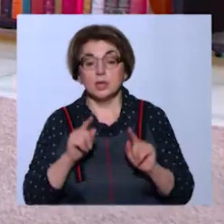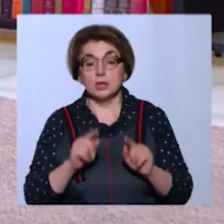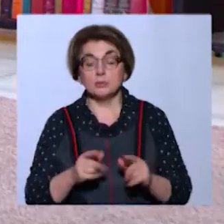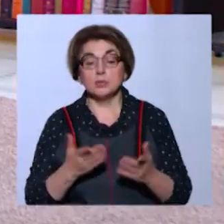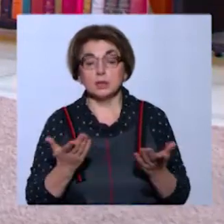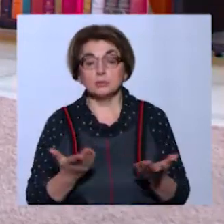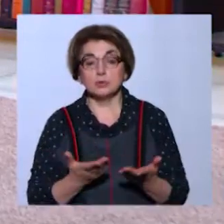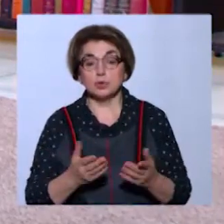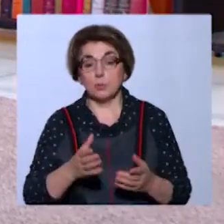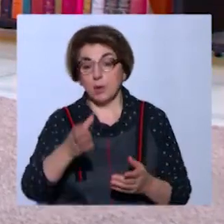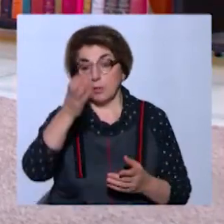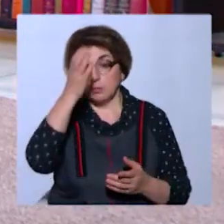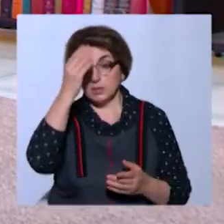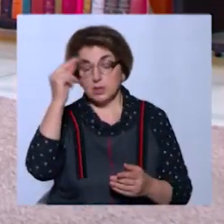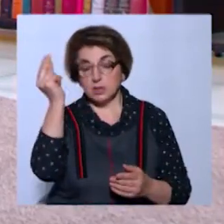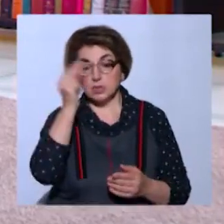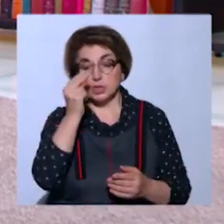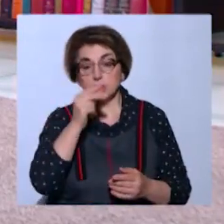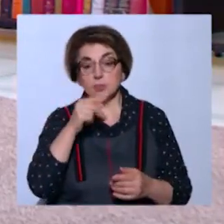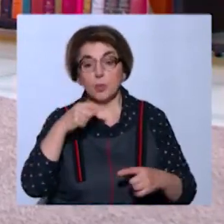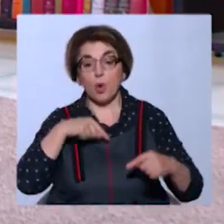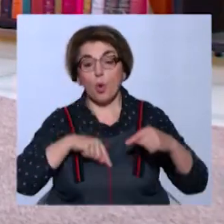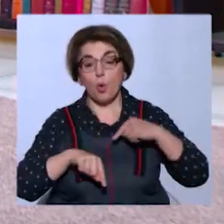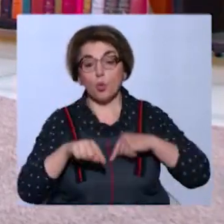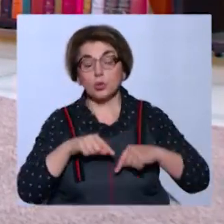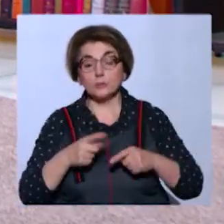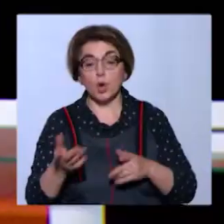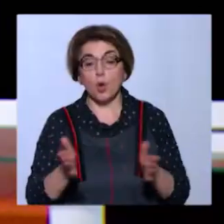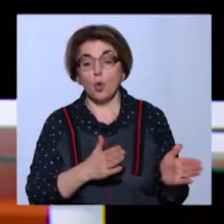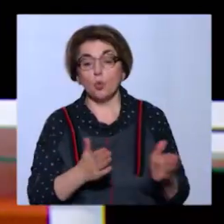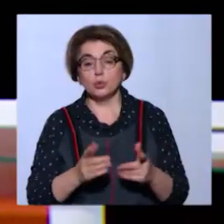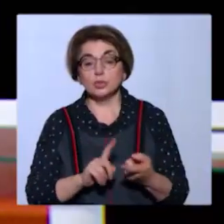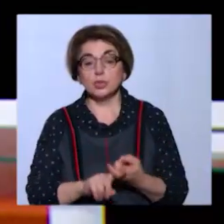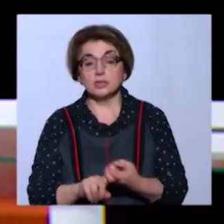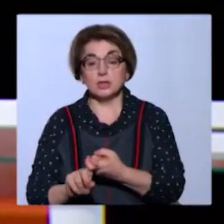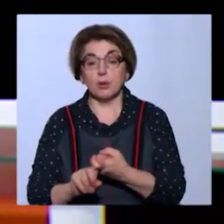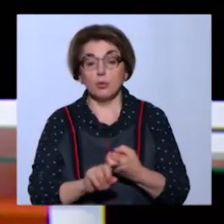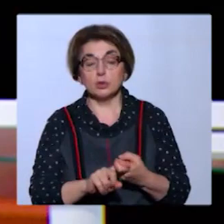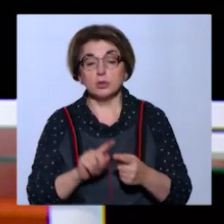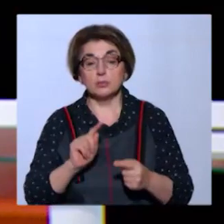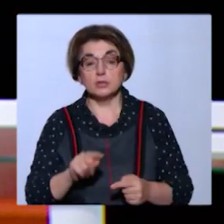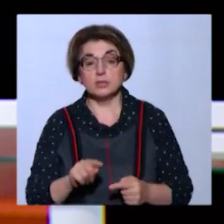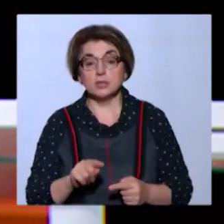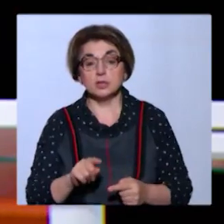რომ მეცნიერებმა შეისწავლონ ორგანიზმთა ურთიერთდამოკიდებულება, ისინი